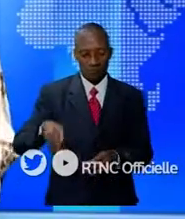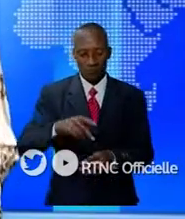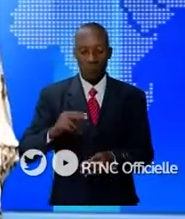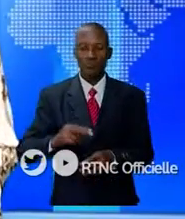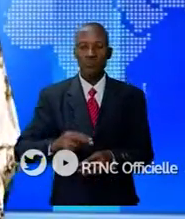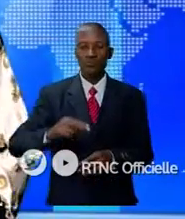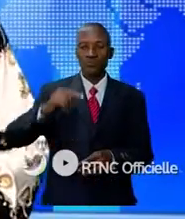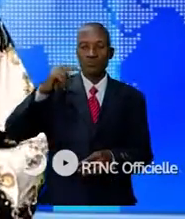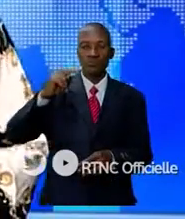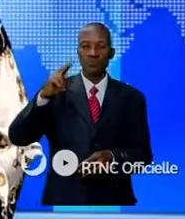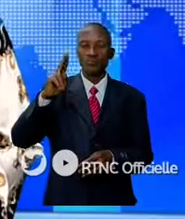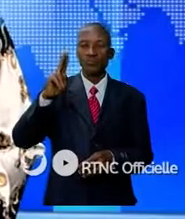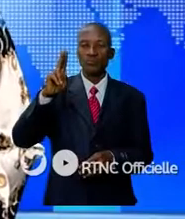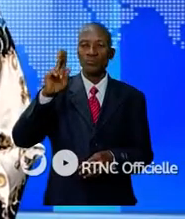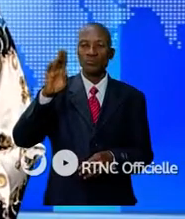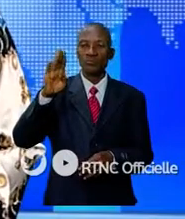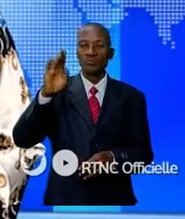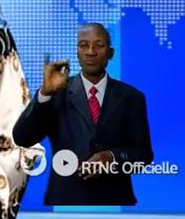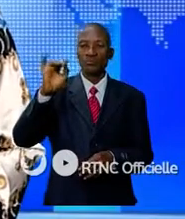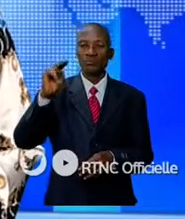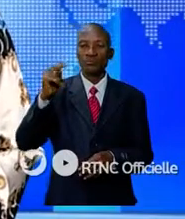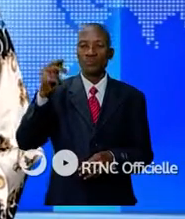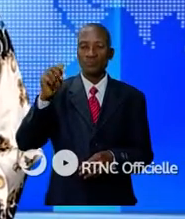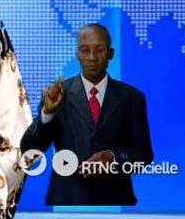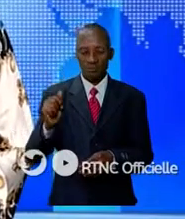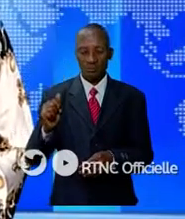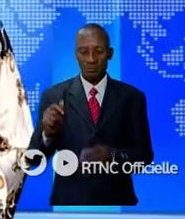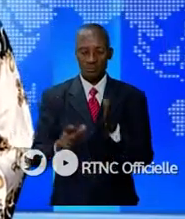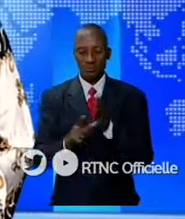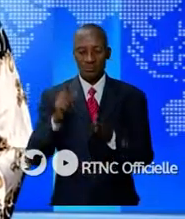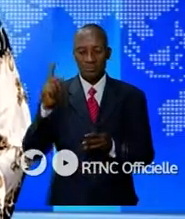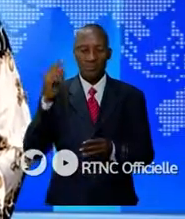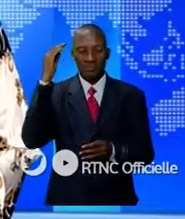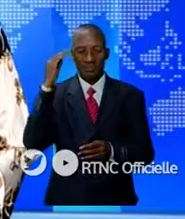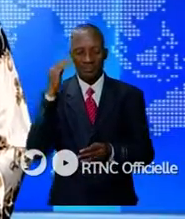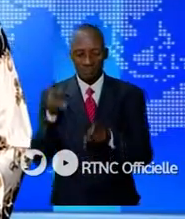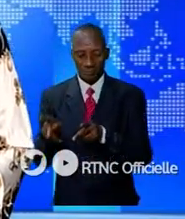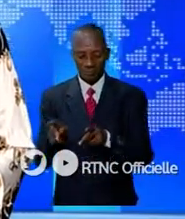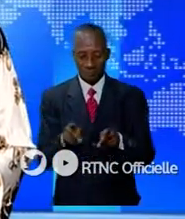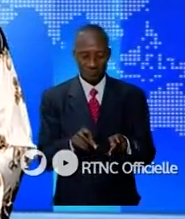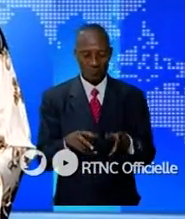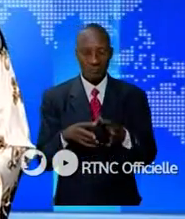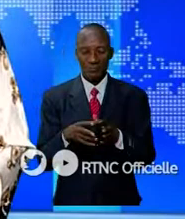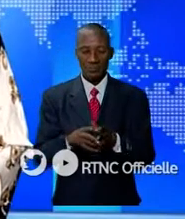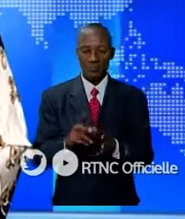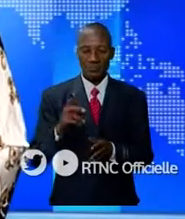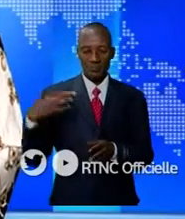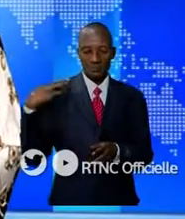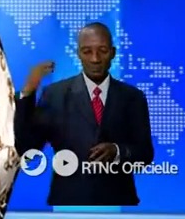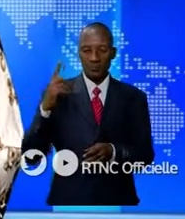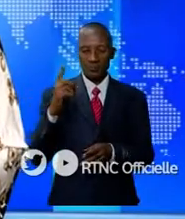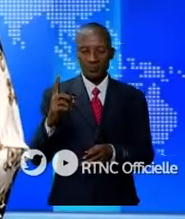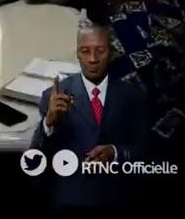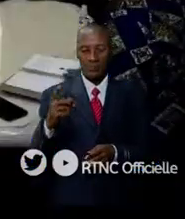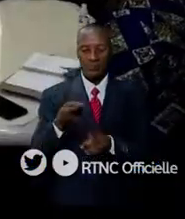la rencontre entre la vice-première ministre, ministre du Plan, Élisée Mounembwe, et une délégation de députés nationaux de la